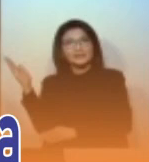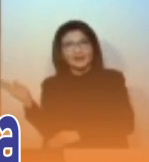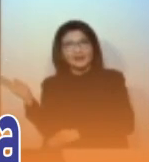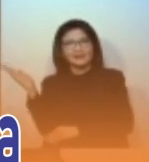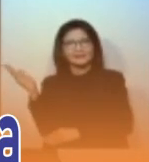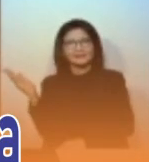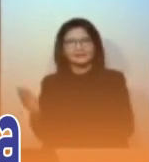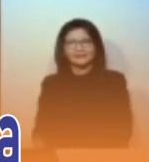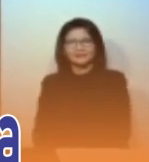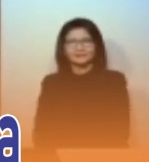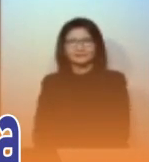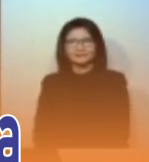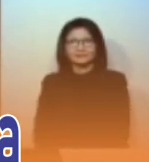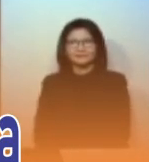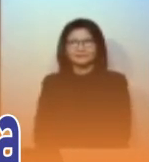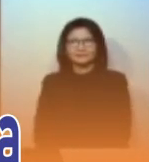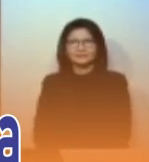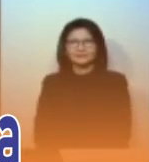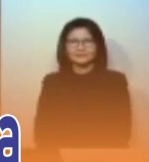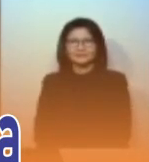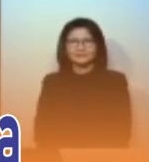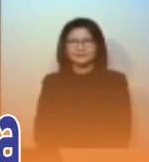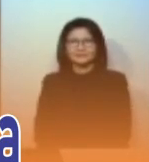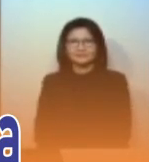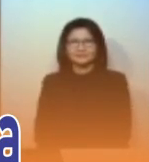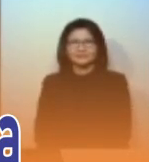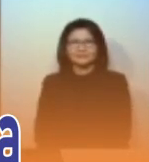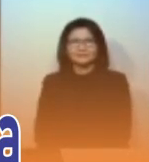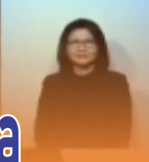untuk menuju ke panggung utama.